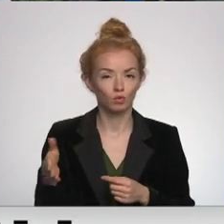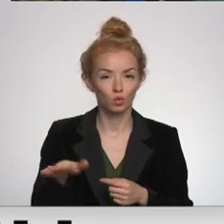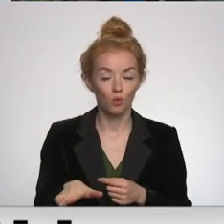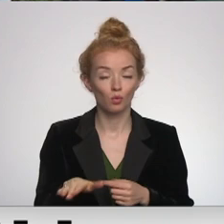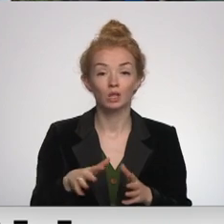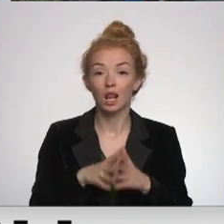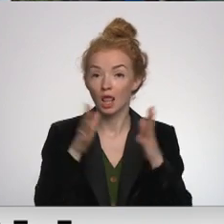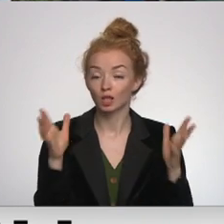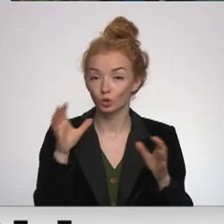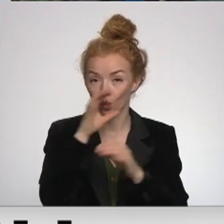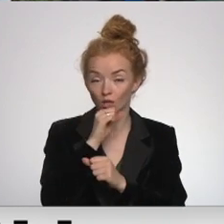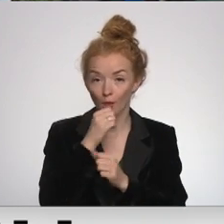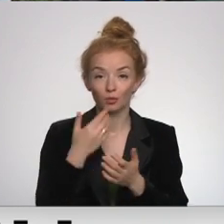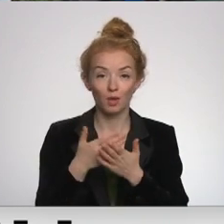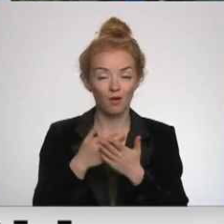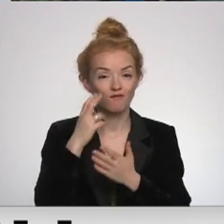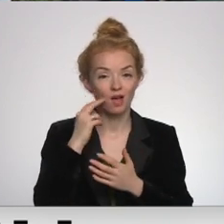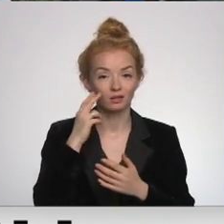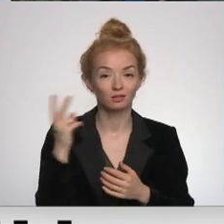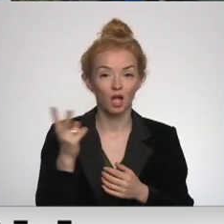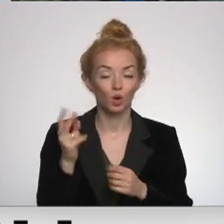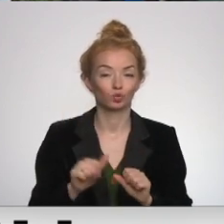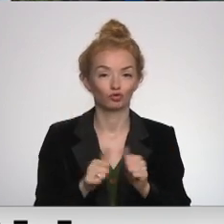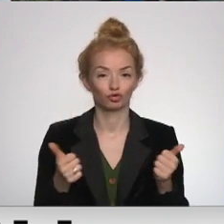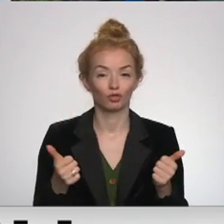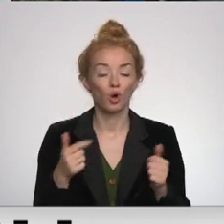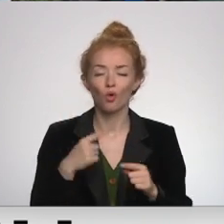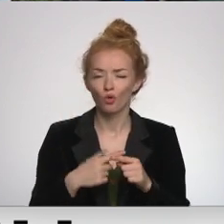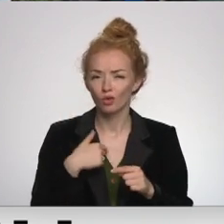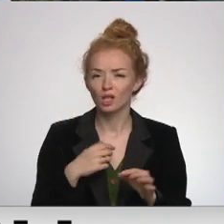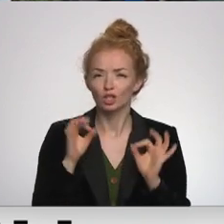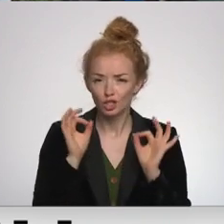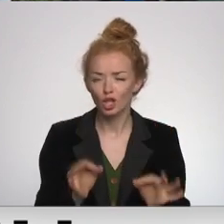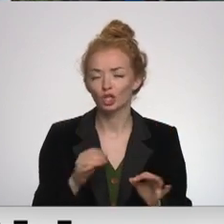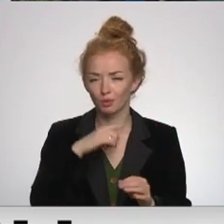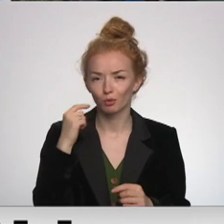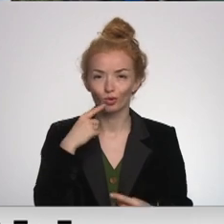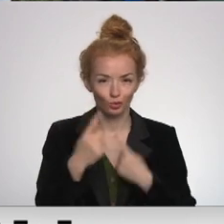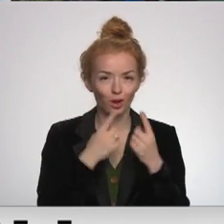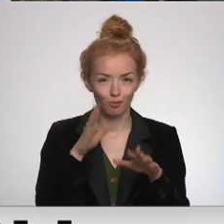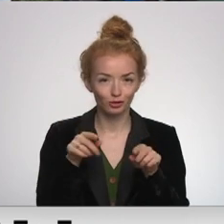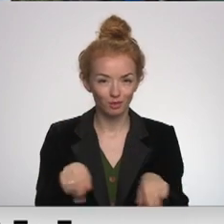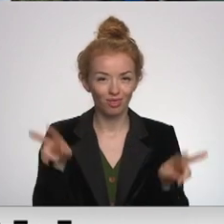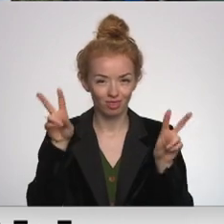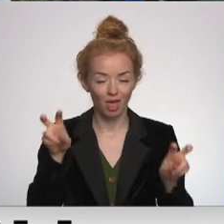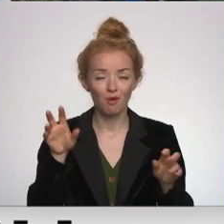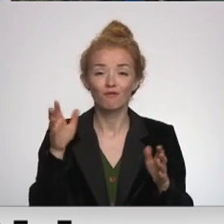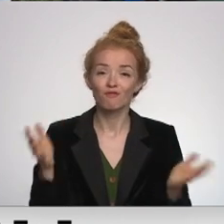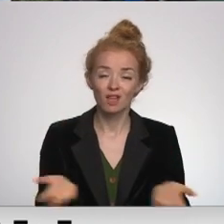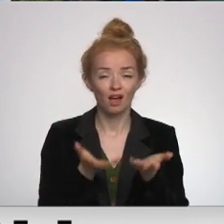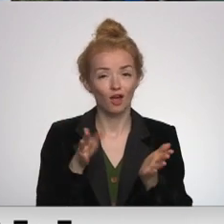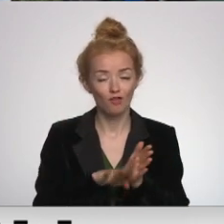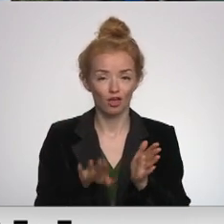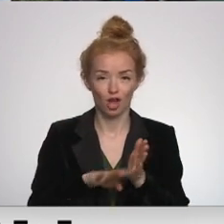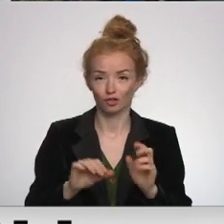Liels noslēpums ir, piemēram, vecāku šķiršanās. Un es šeit tiešām gribētu runāt par šīm tēmām vieglā un vienkāršā